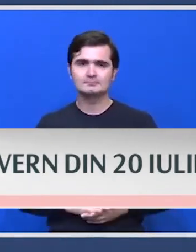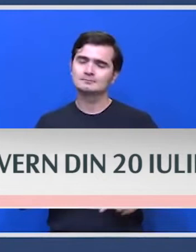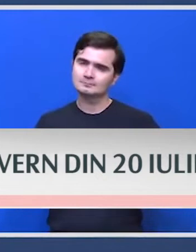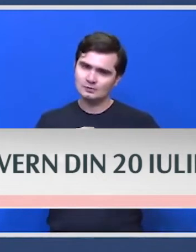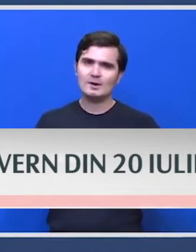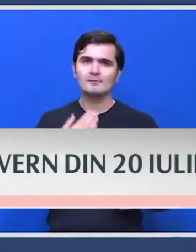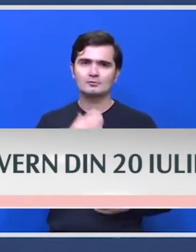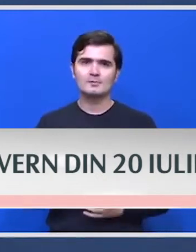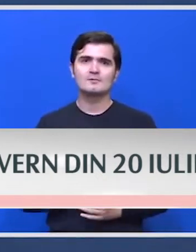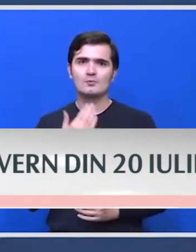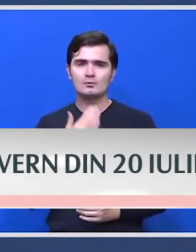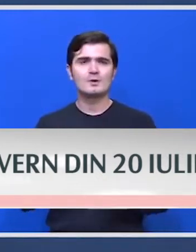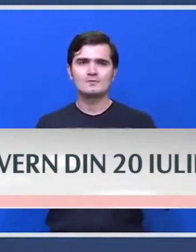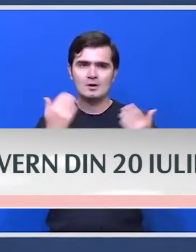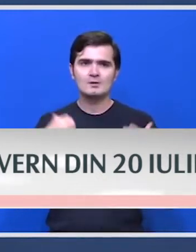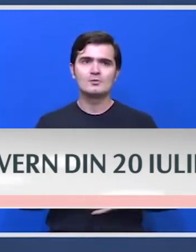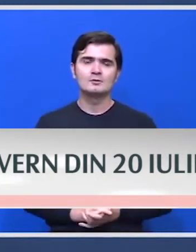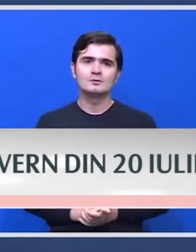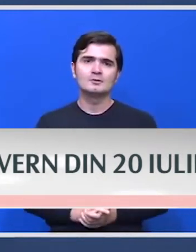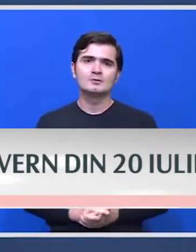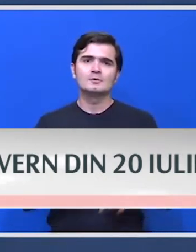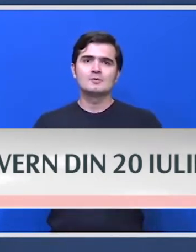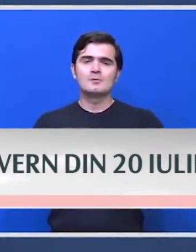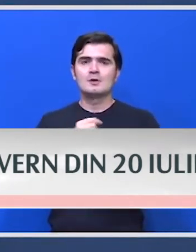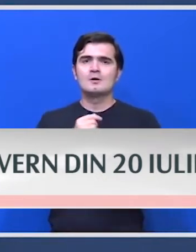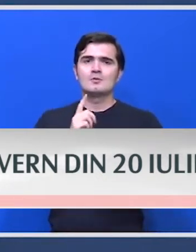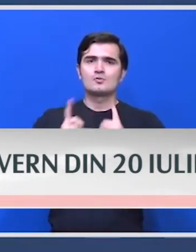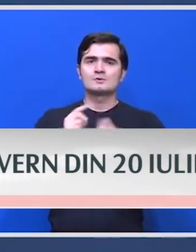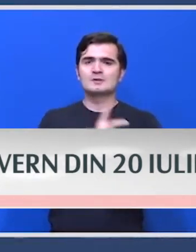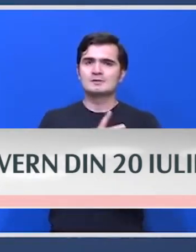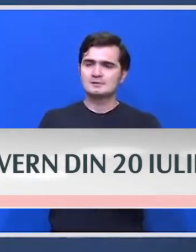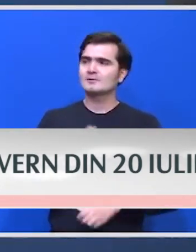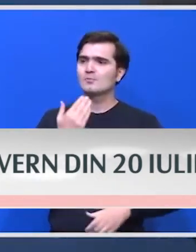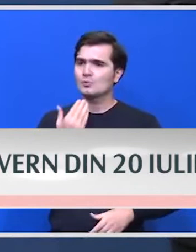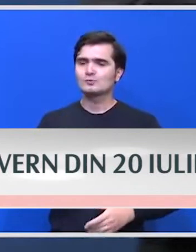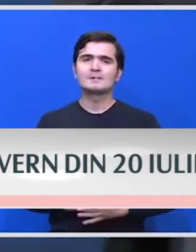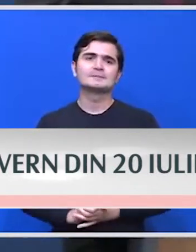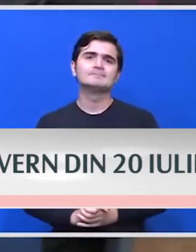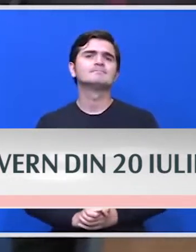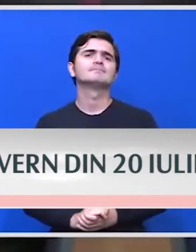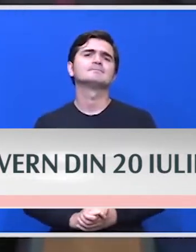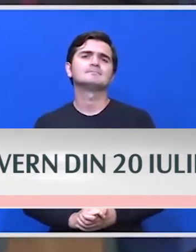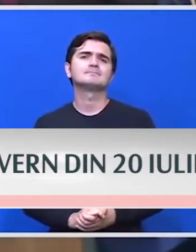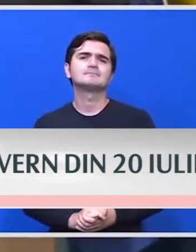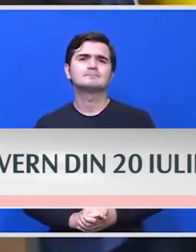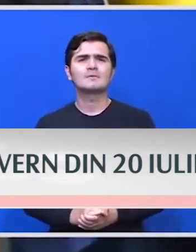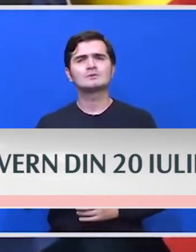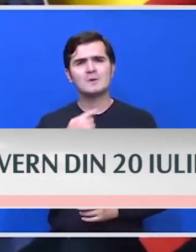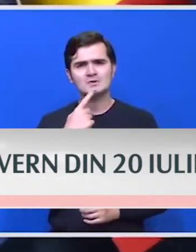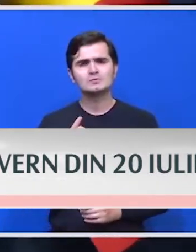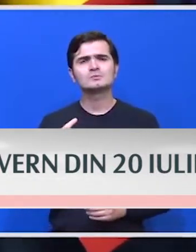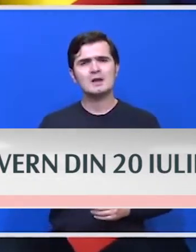drag! Mulțumesc și eu foarte mult, doamna consilier de stat! Mulțumesc! Așa cum vă spuneam,